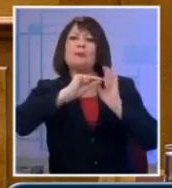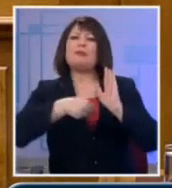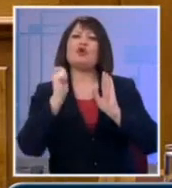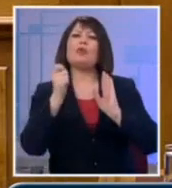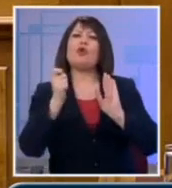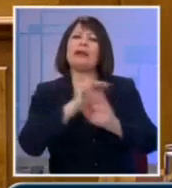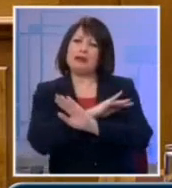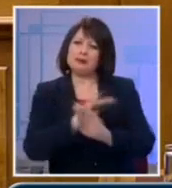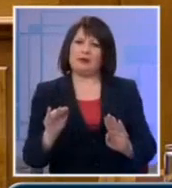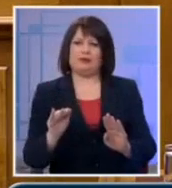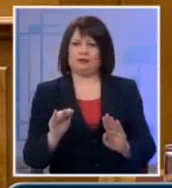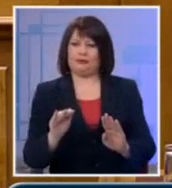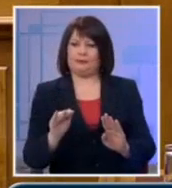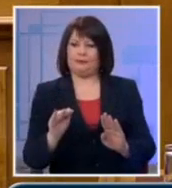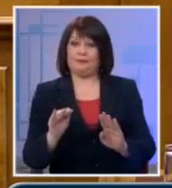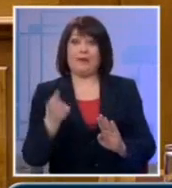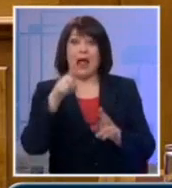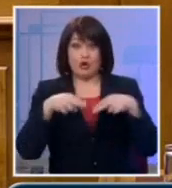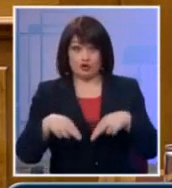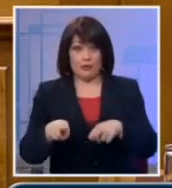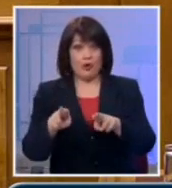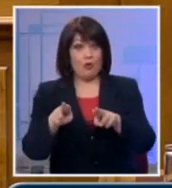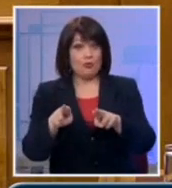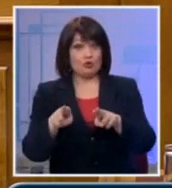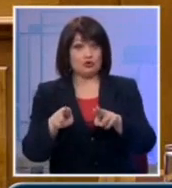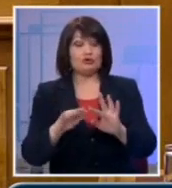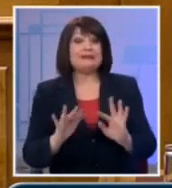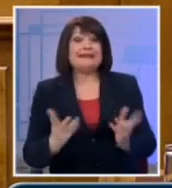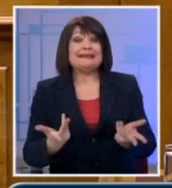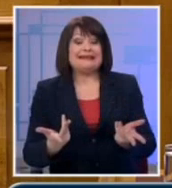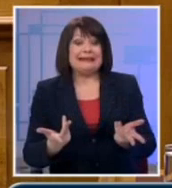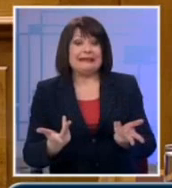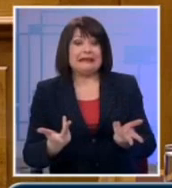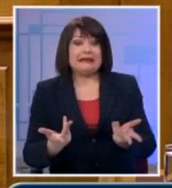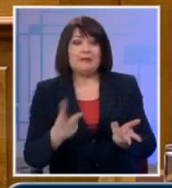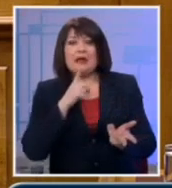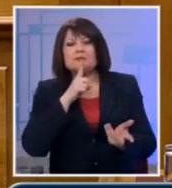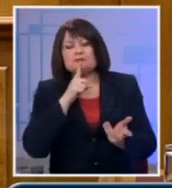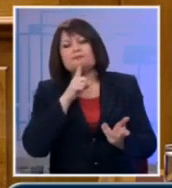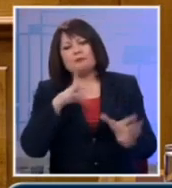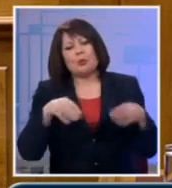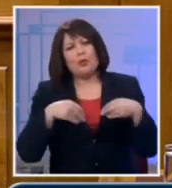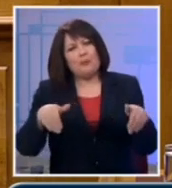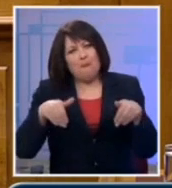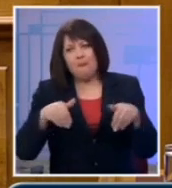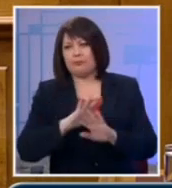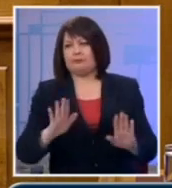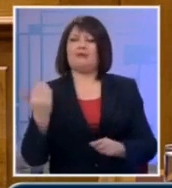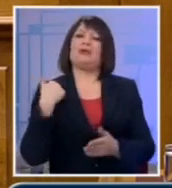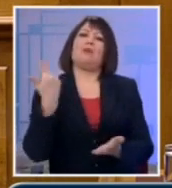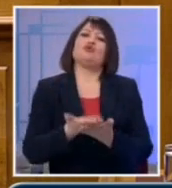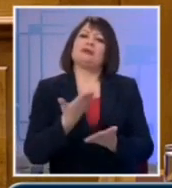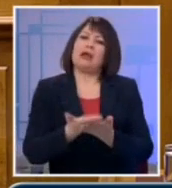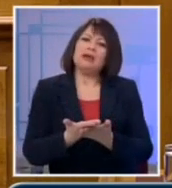πολιτική. Ο άλλος δρόμος είναι η άνευ όρων συνθηκολόγηση στις απαιτήσεις των